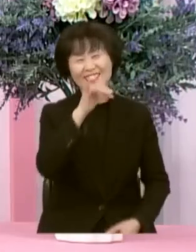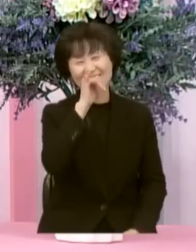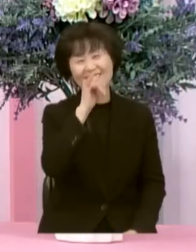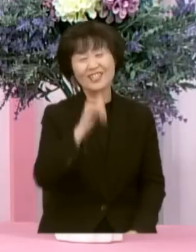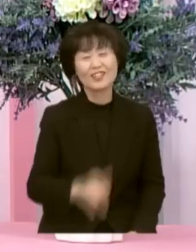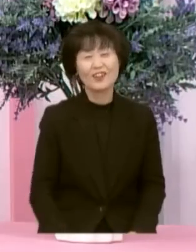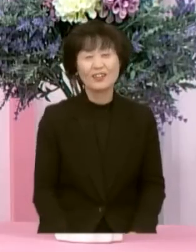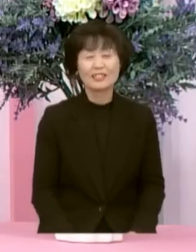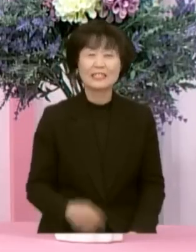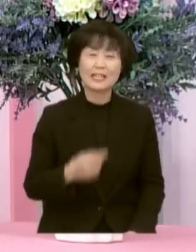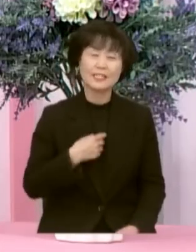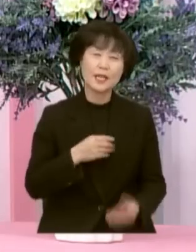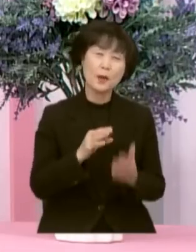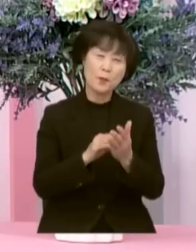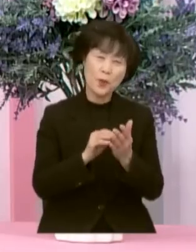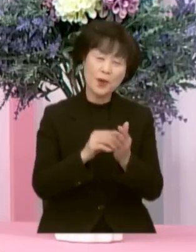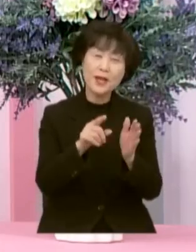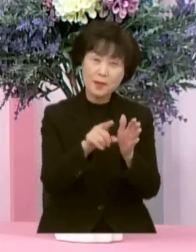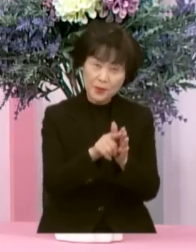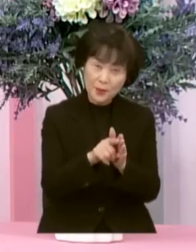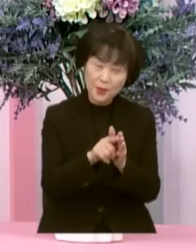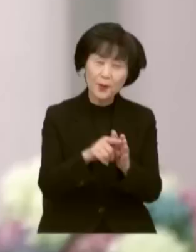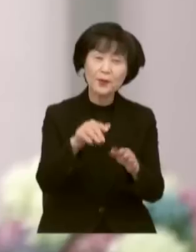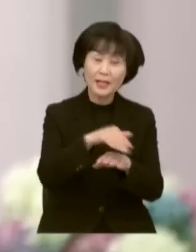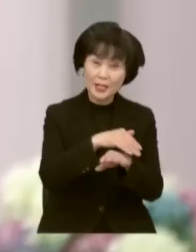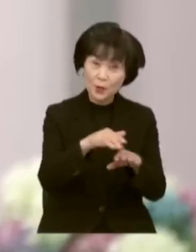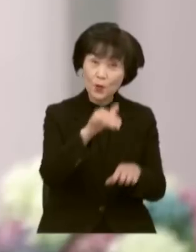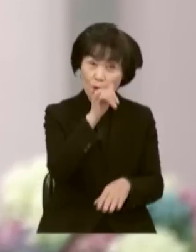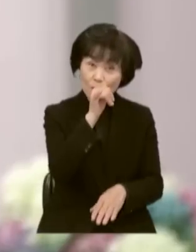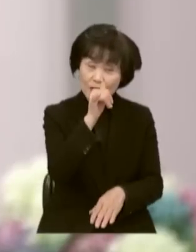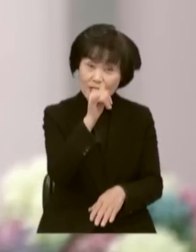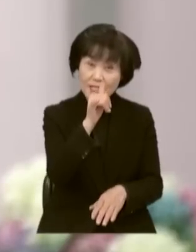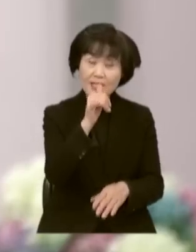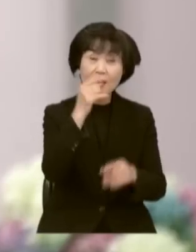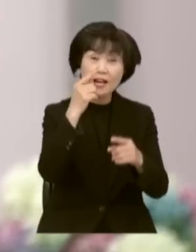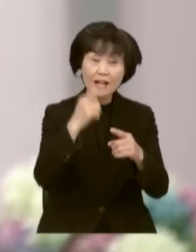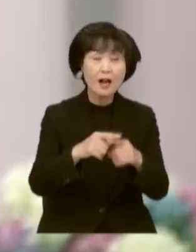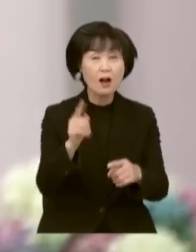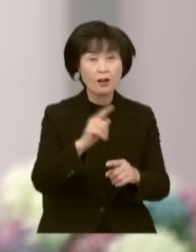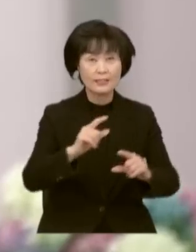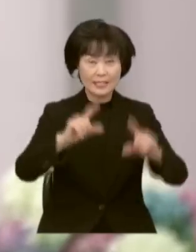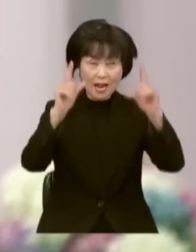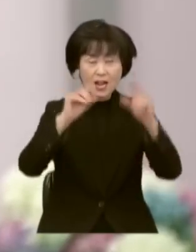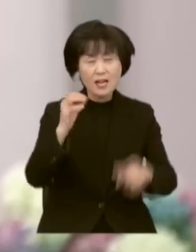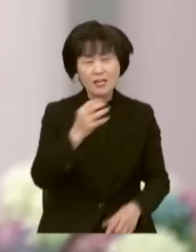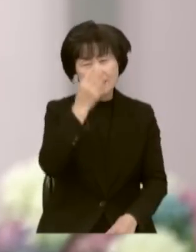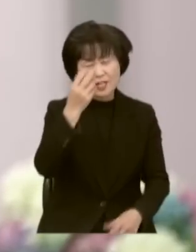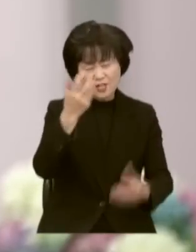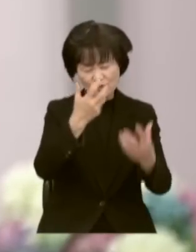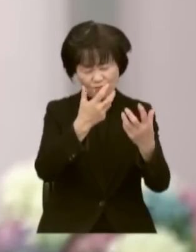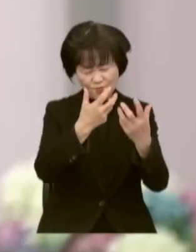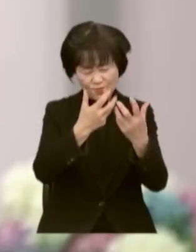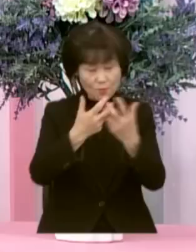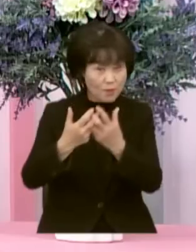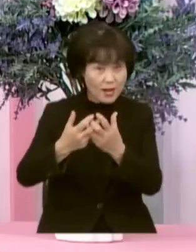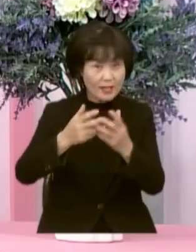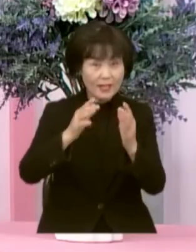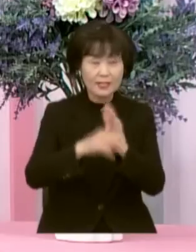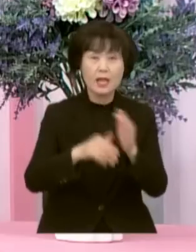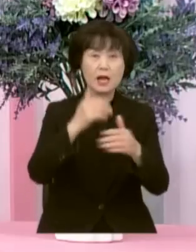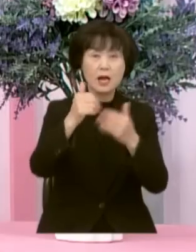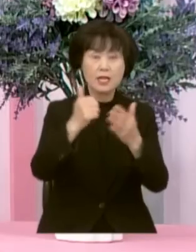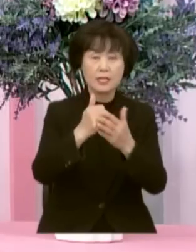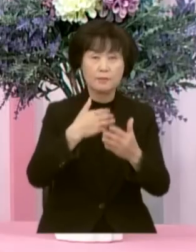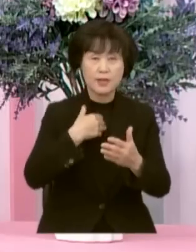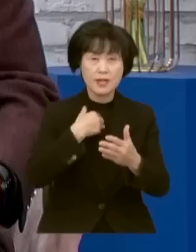이렇게 몰래 이렇게 하고 그랬었는데 어느 날 성령 충만한 어느 날 하나님께서 막